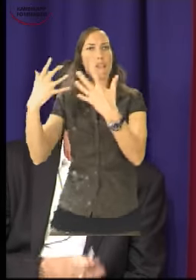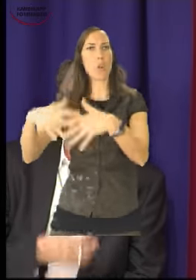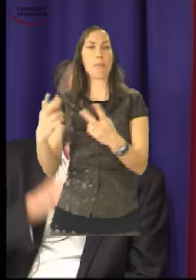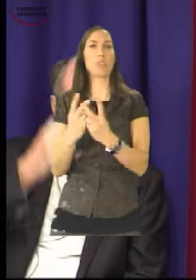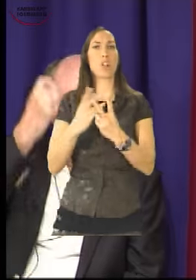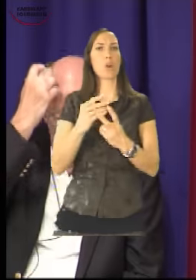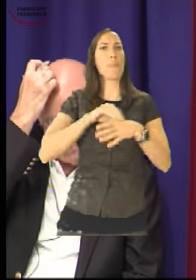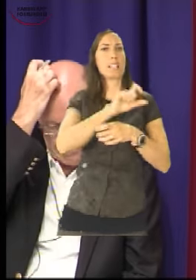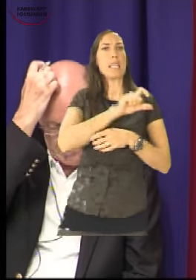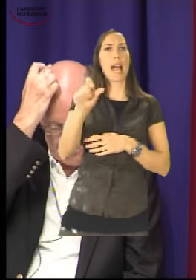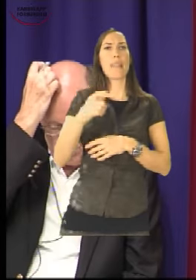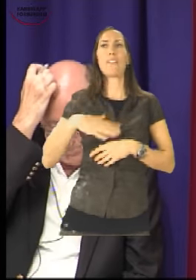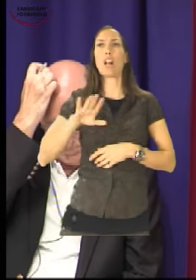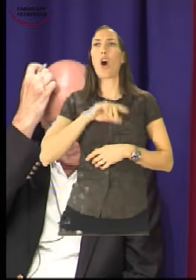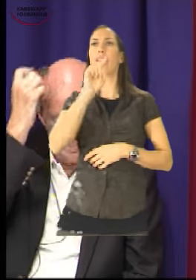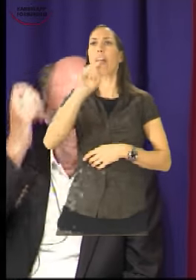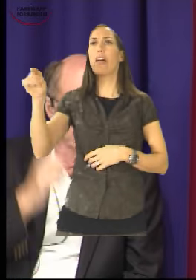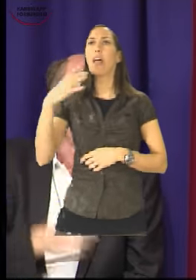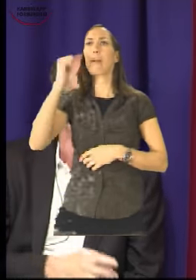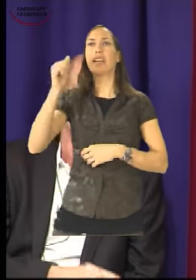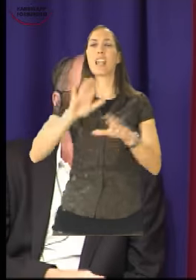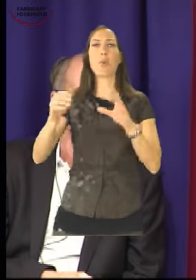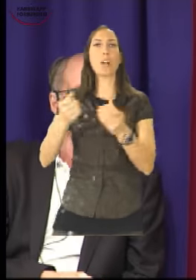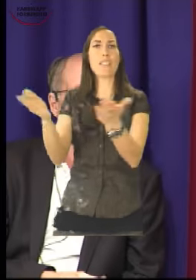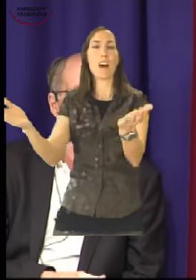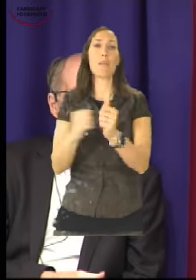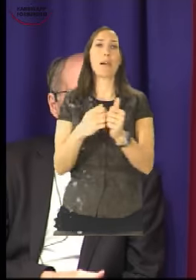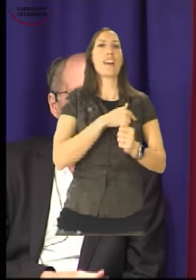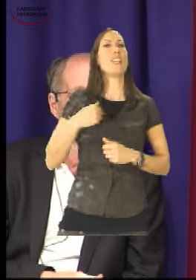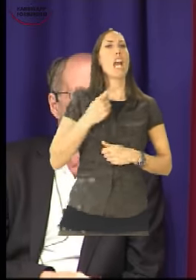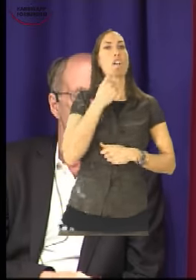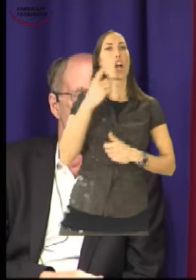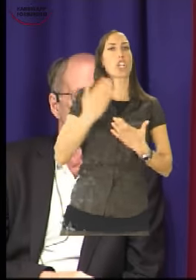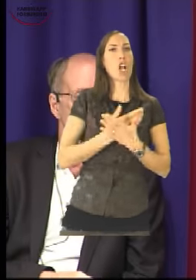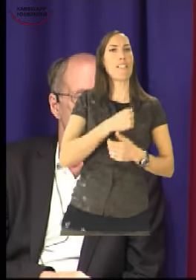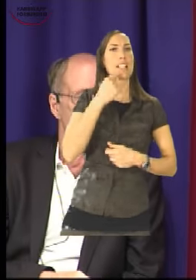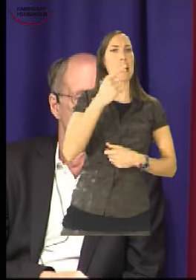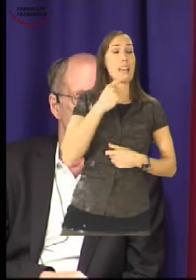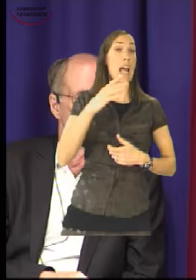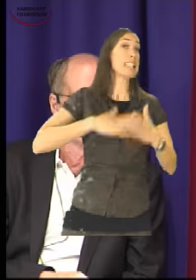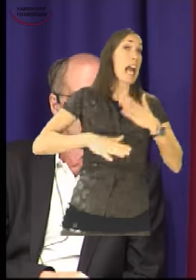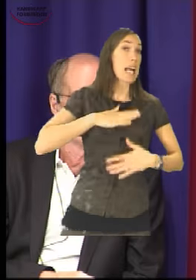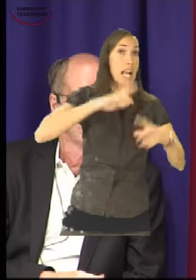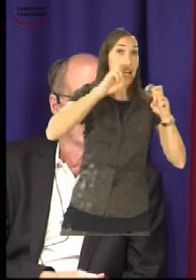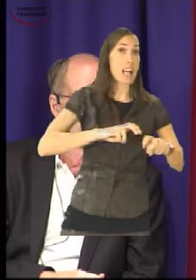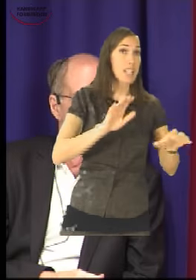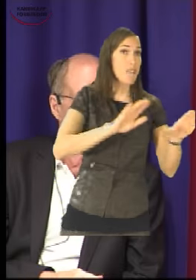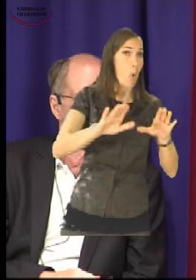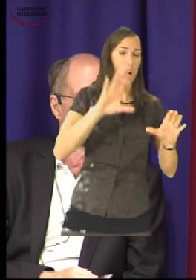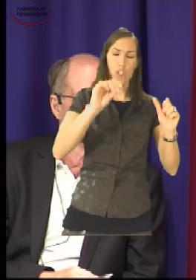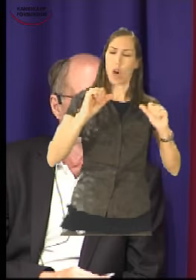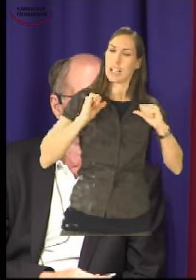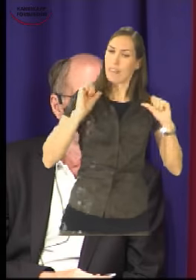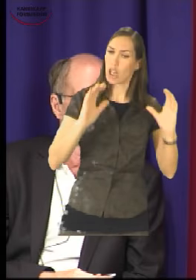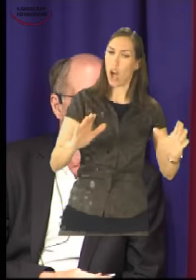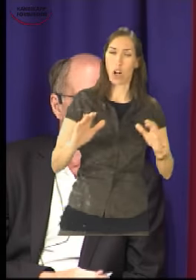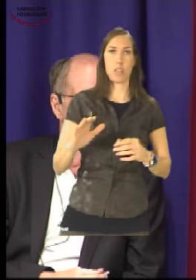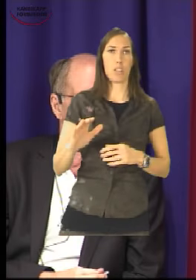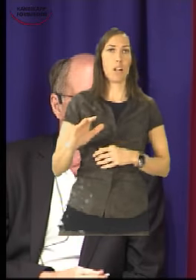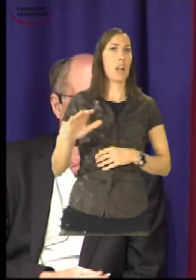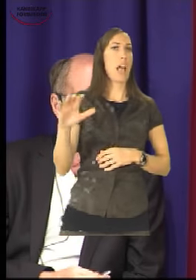söka sig till de bästa vårdgivarna. Och då säger vi de rödgröna så här: granska gärna vården. Självklart ska